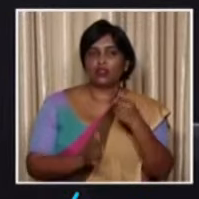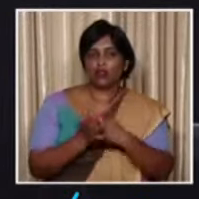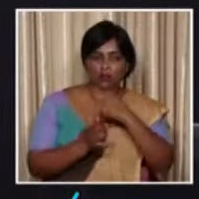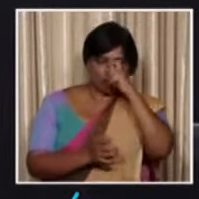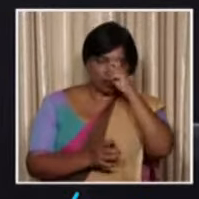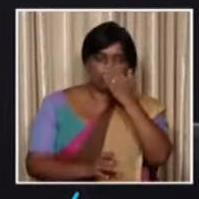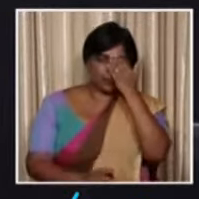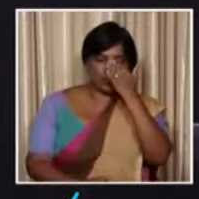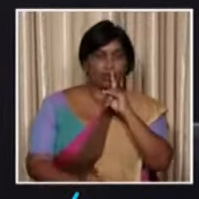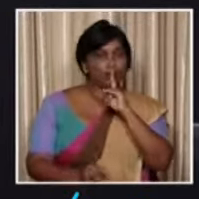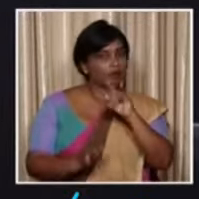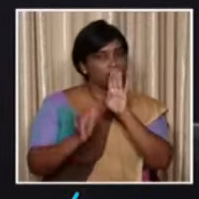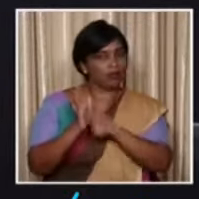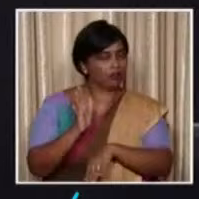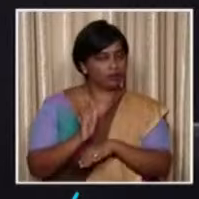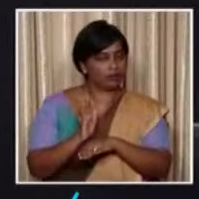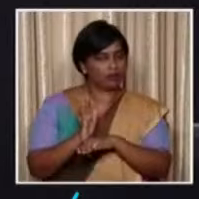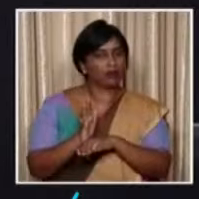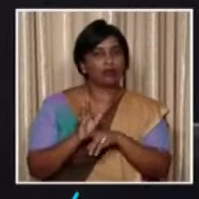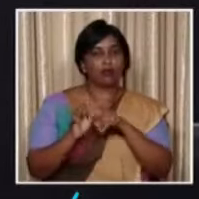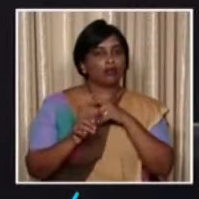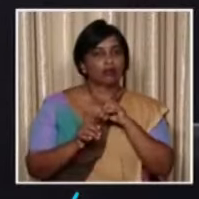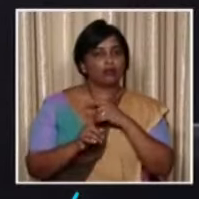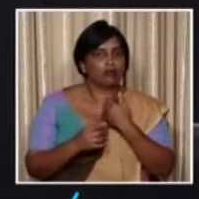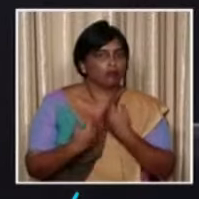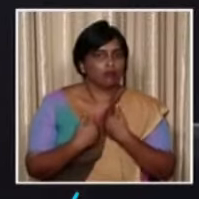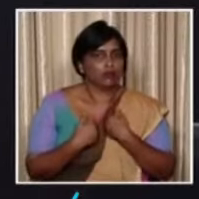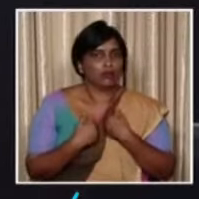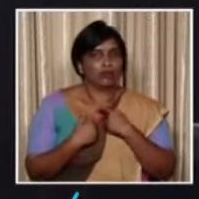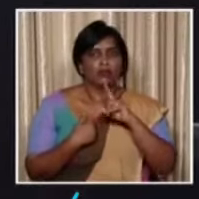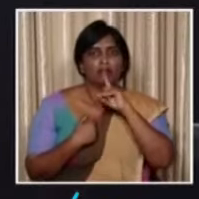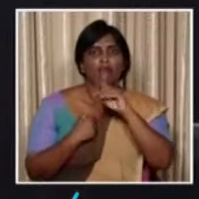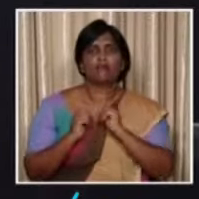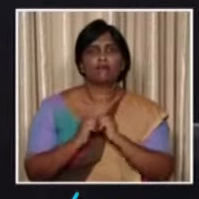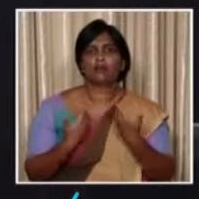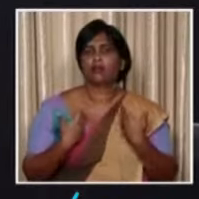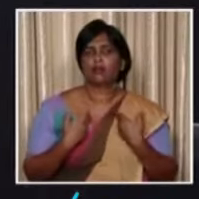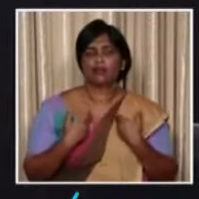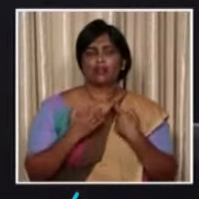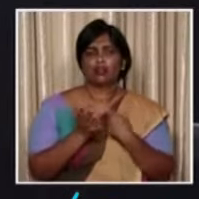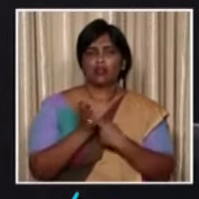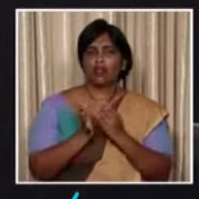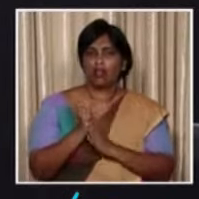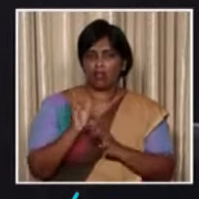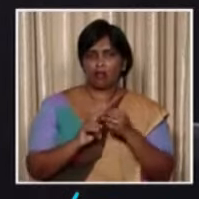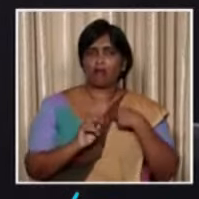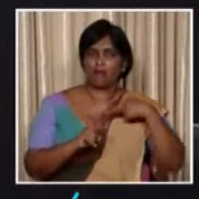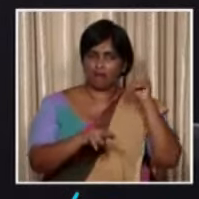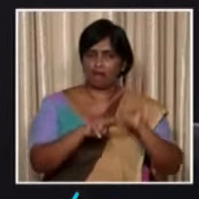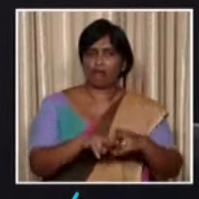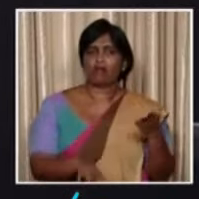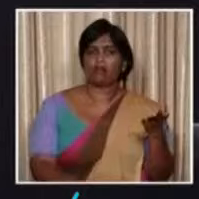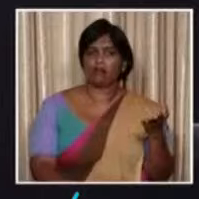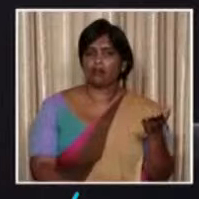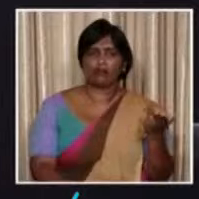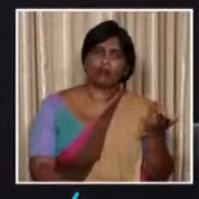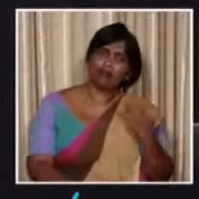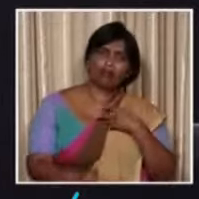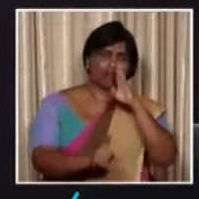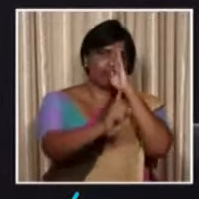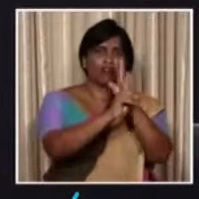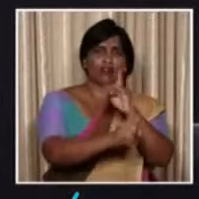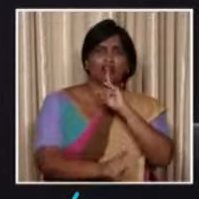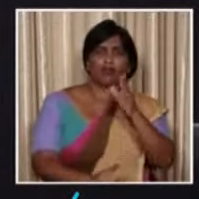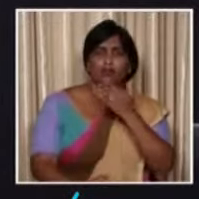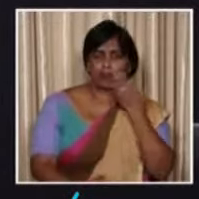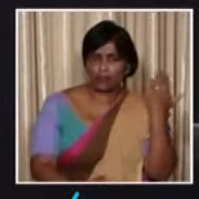මහත්මයා කරුණාකරලා ඉල්ලාස් කරගන්න එවැනි ප්‍රකාශයක් කරු කතානායකතුමනි මට කරන්න අවශ්‍යතාවයක් නැහැ රොෂාන් මන්ත්‍රීතුමා කියන්නේ මගේ යාළුවෙක් මට ඕන්ලාගේ එතුමාට කියන්න